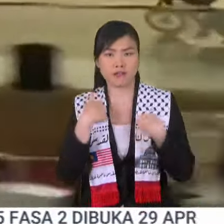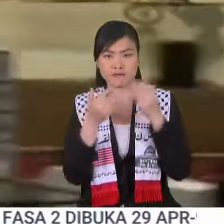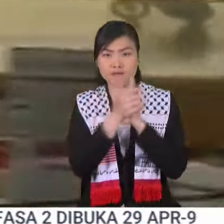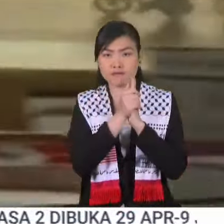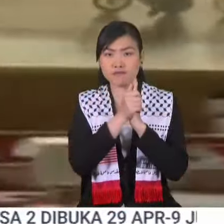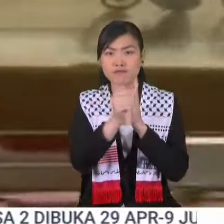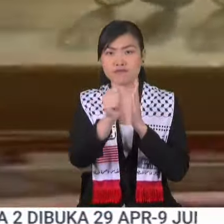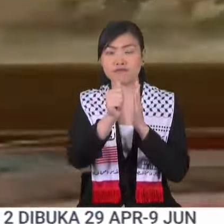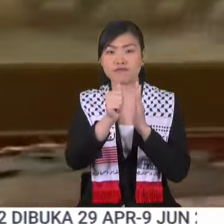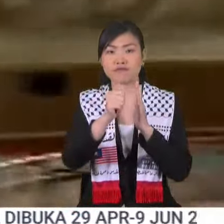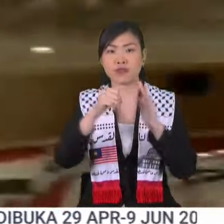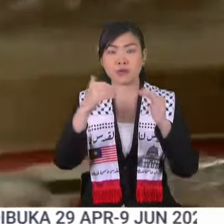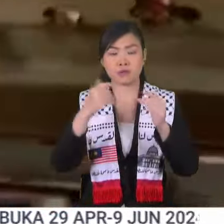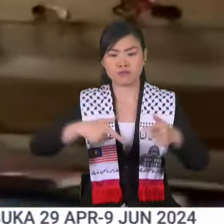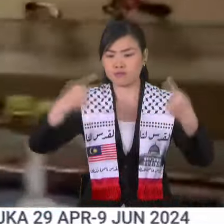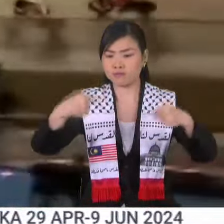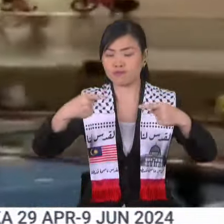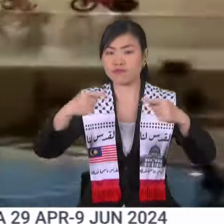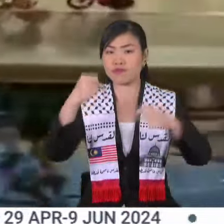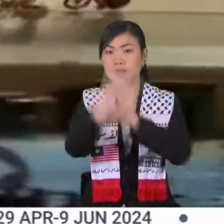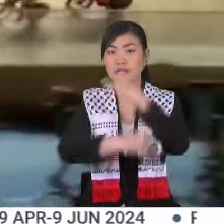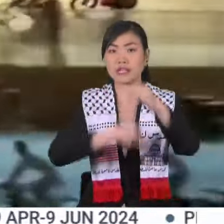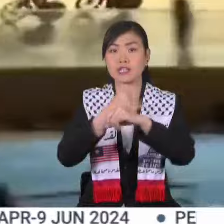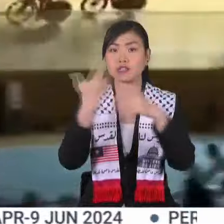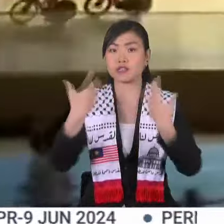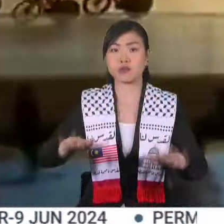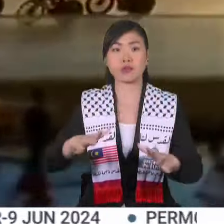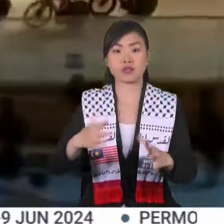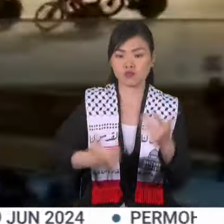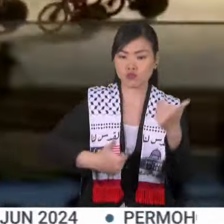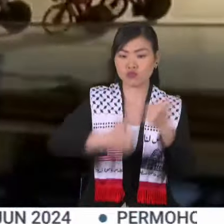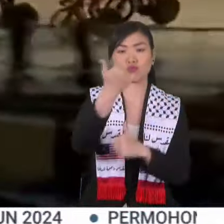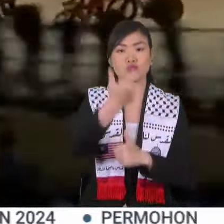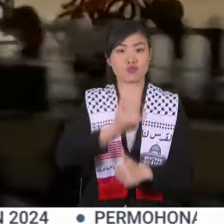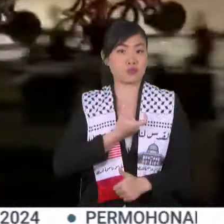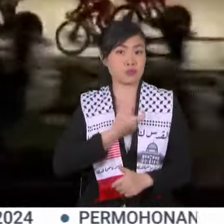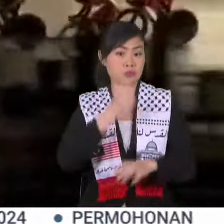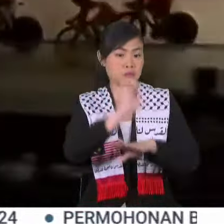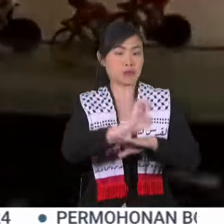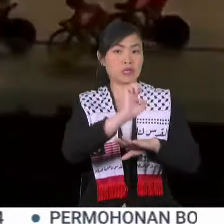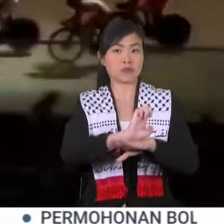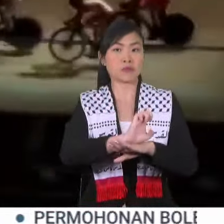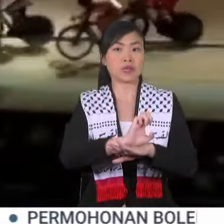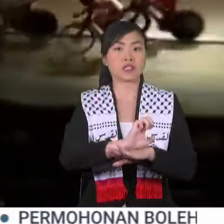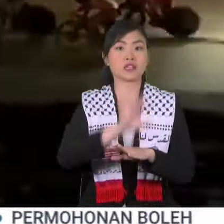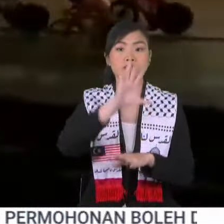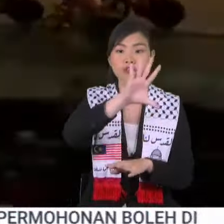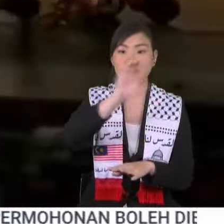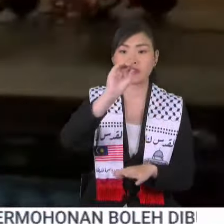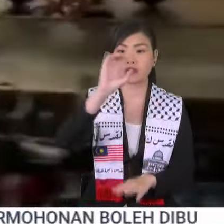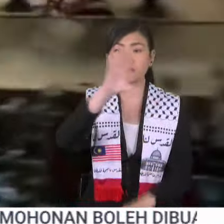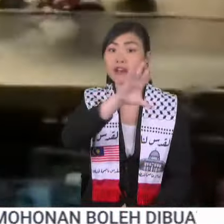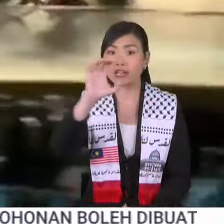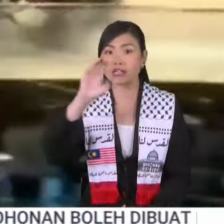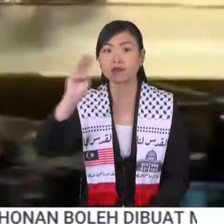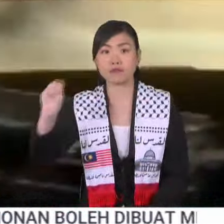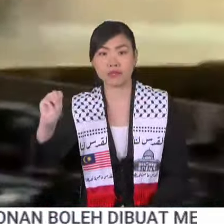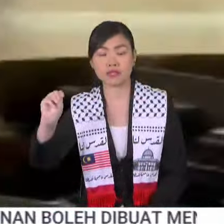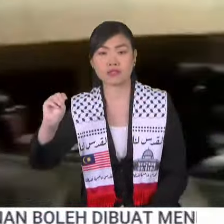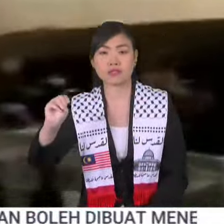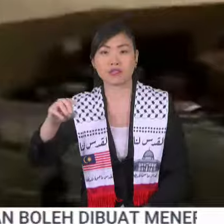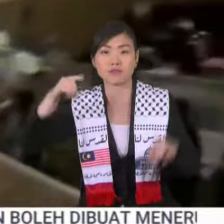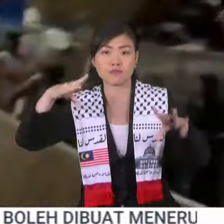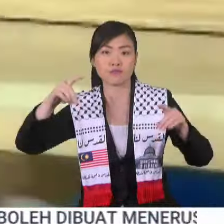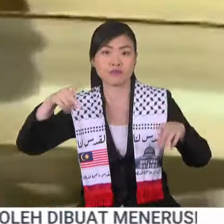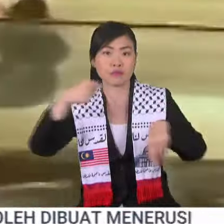di pentas antarabangsa mula menyerlah selepas memenangi pingat emas acara 500 meter ujian masa